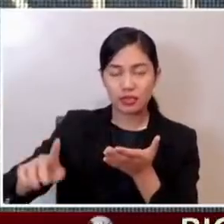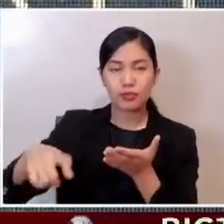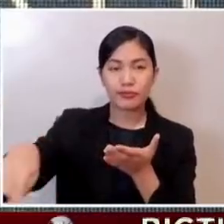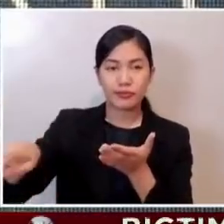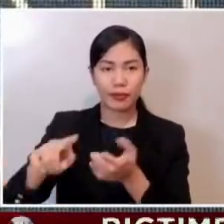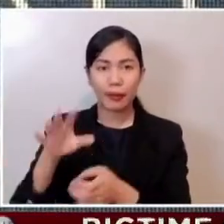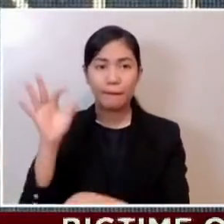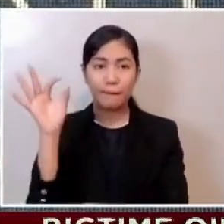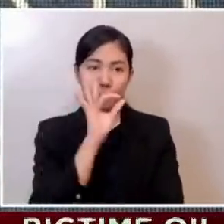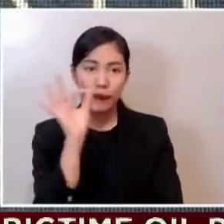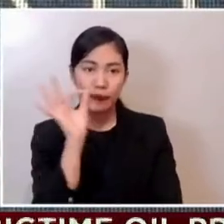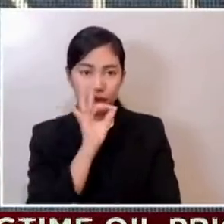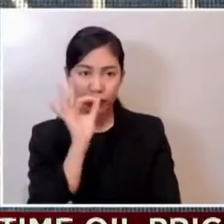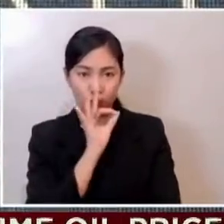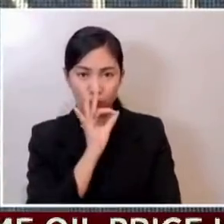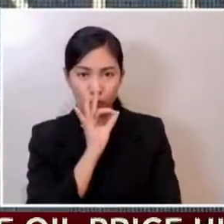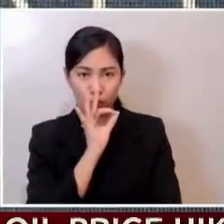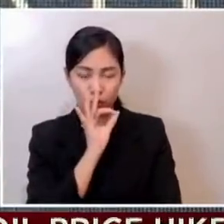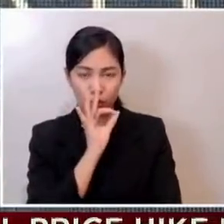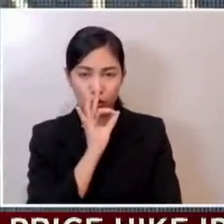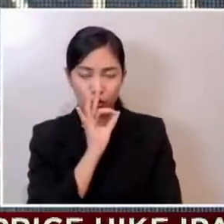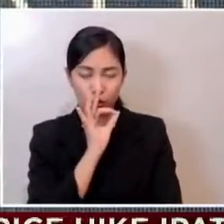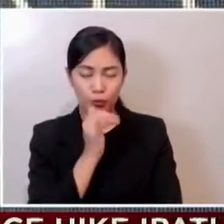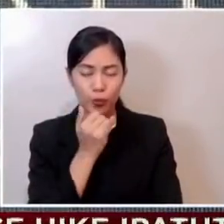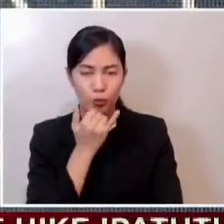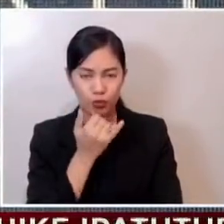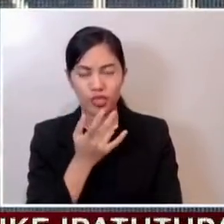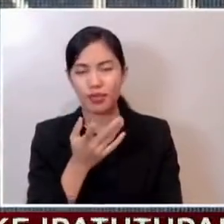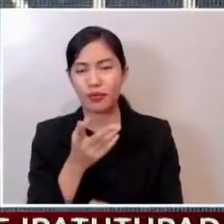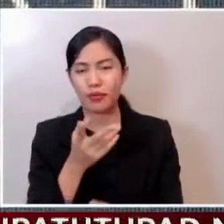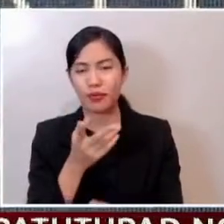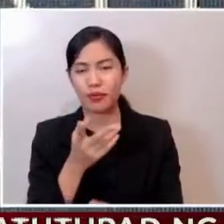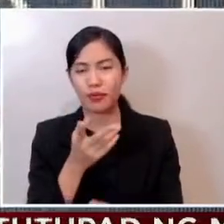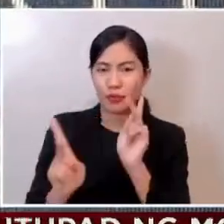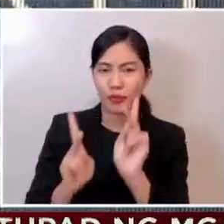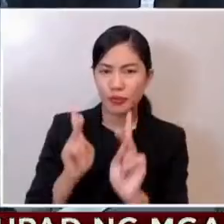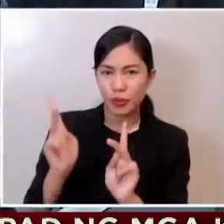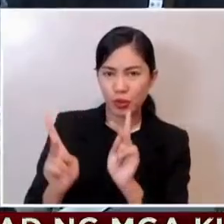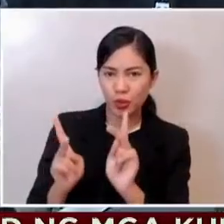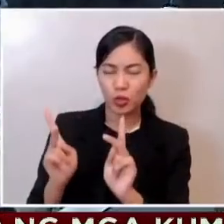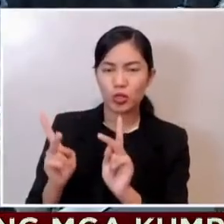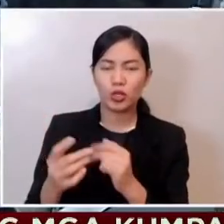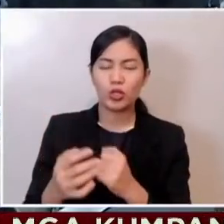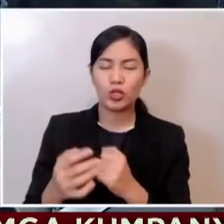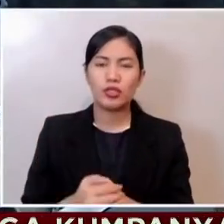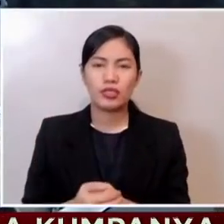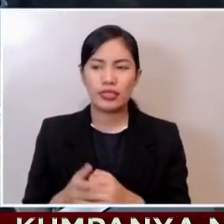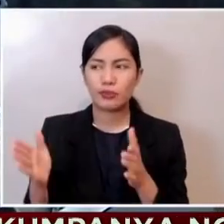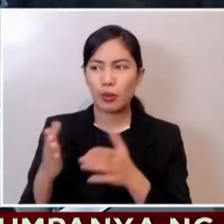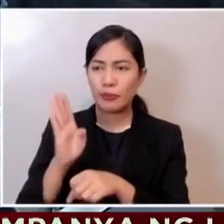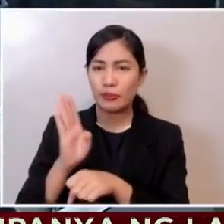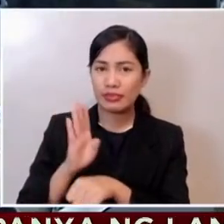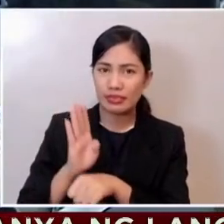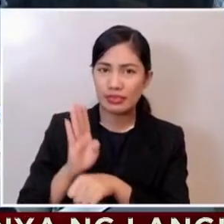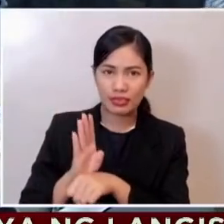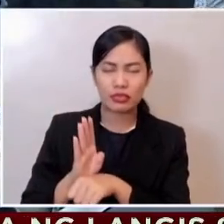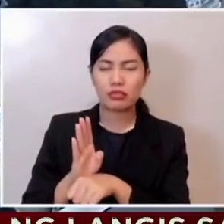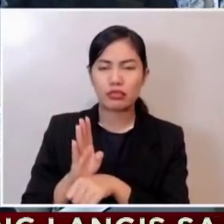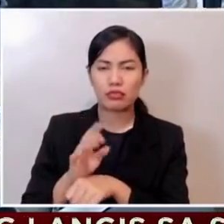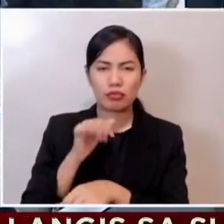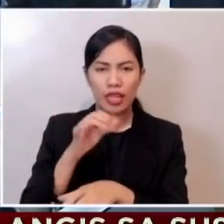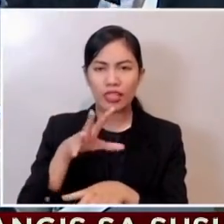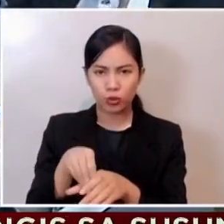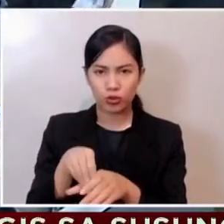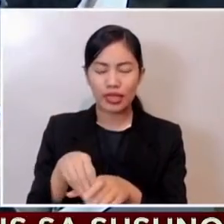mamamayan, private citizens at maliliit na negosyante. Sa party list, kabilang